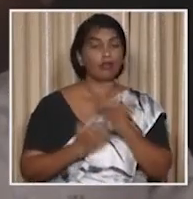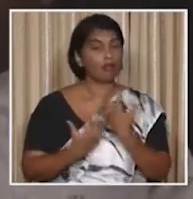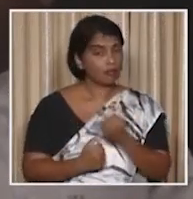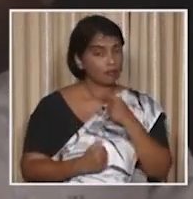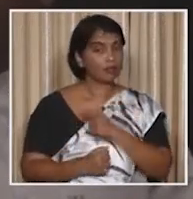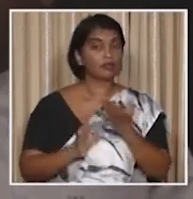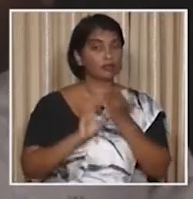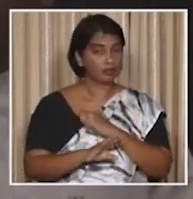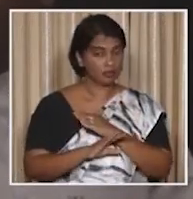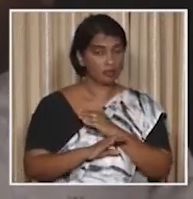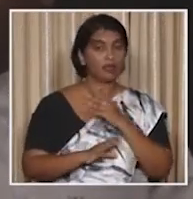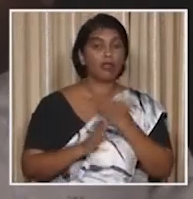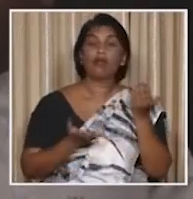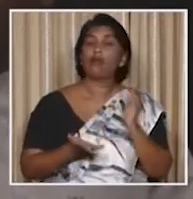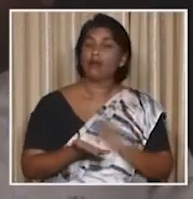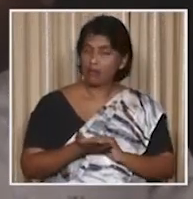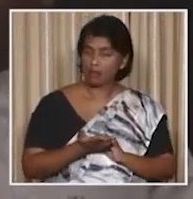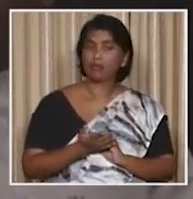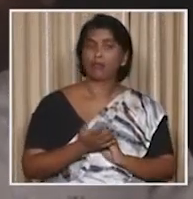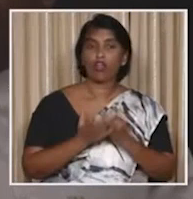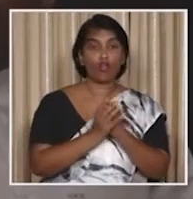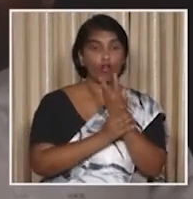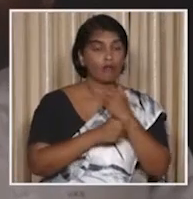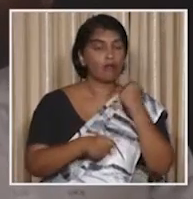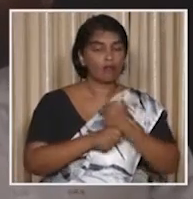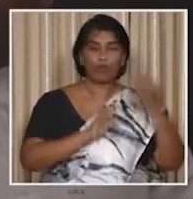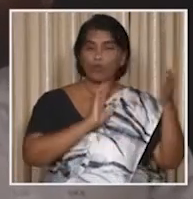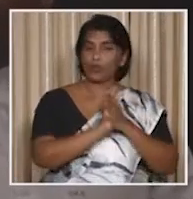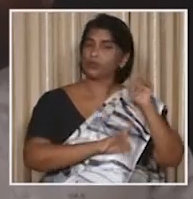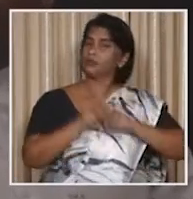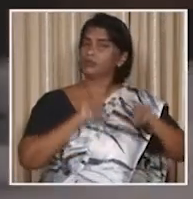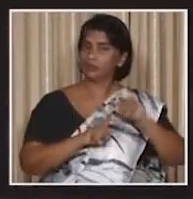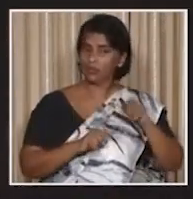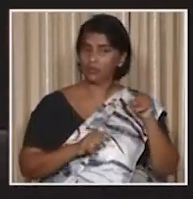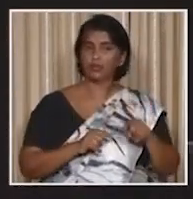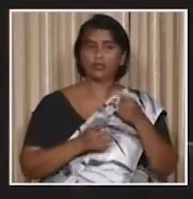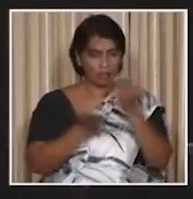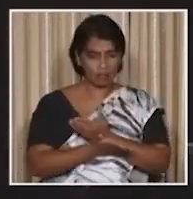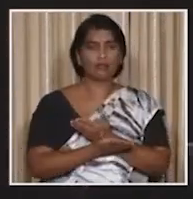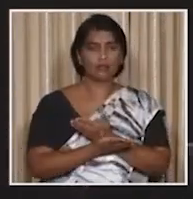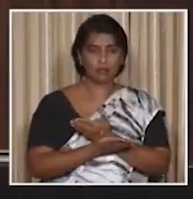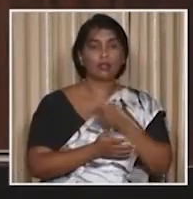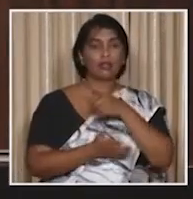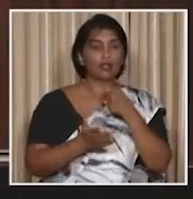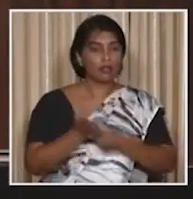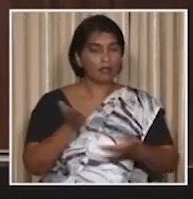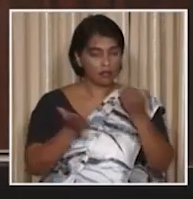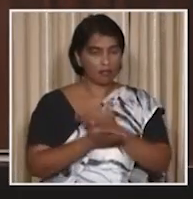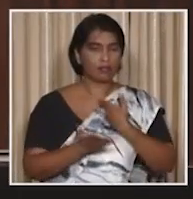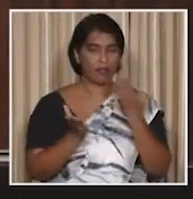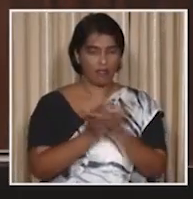ලැබුණාම එදා ආපහු නෝර්වේ රාජ්‍ය සමග සාකච්ඡා කරලා අත්සන් කරා කිවිසුමක්. ඒ කිවිසුමත් මගේ